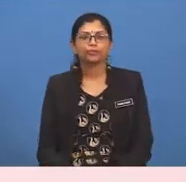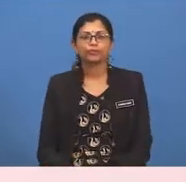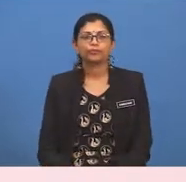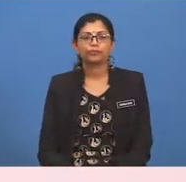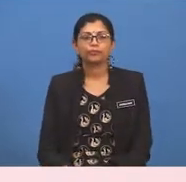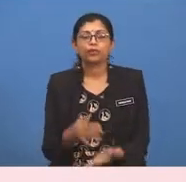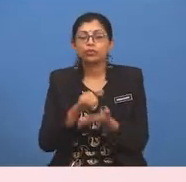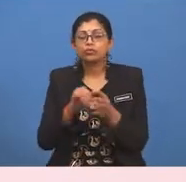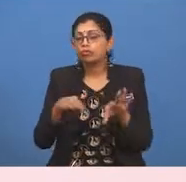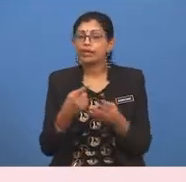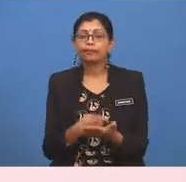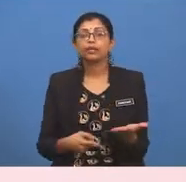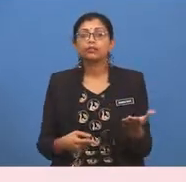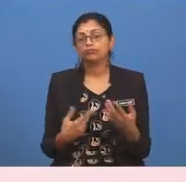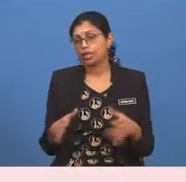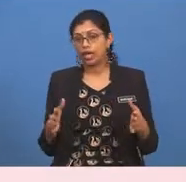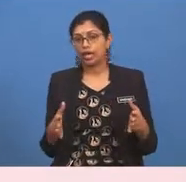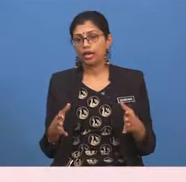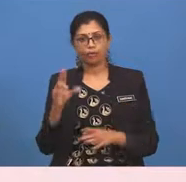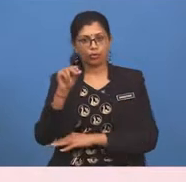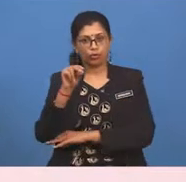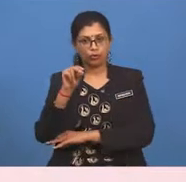20% darabkan dengan 2